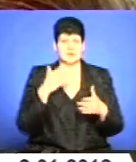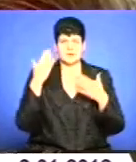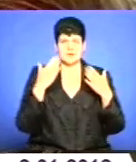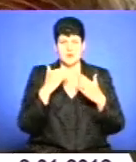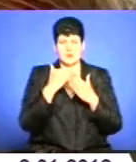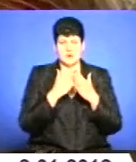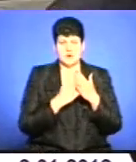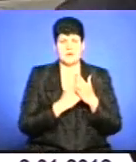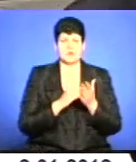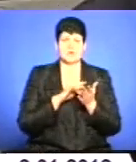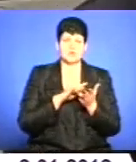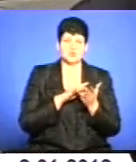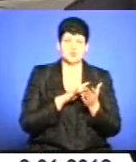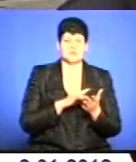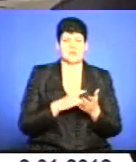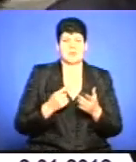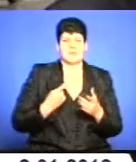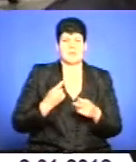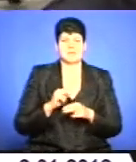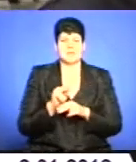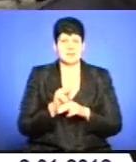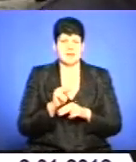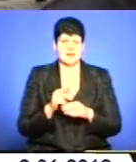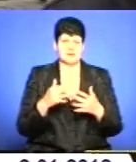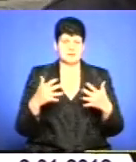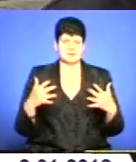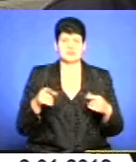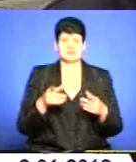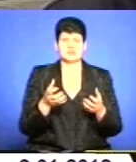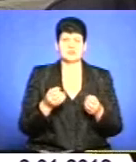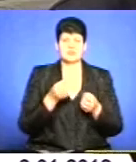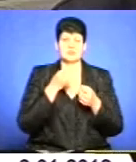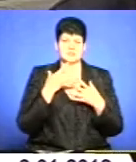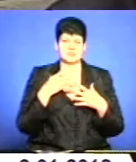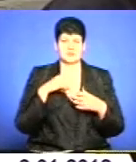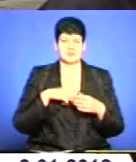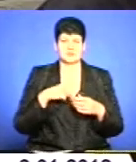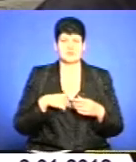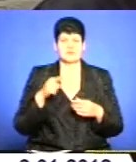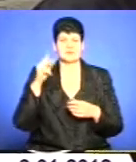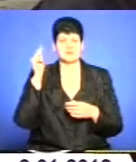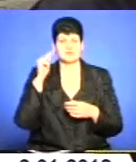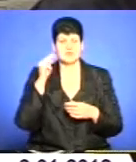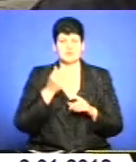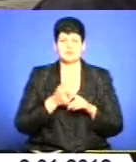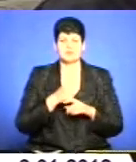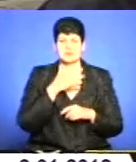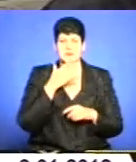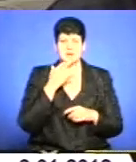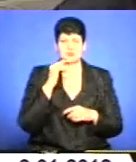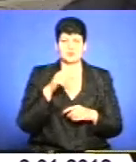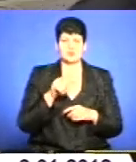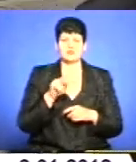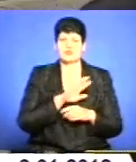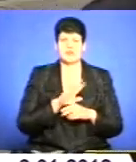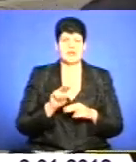та майстер-класи. Вони тут отримують дуже позитивні емоції. В першу чергу, що вони навчаються дуже багато того, що не вчать